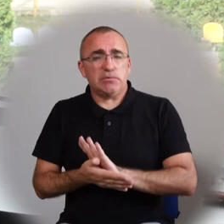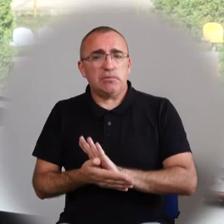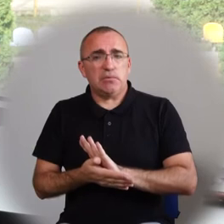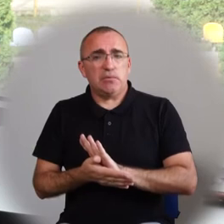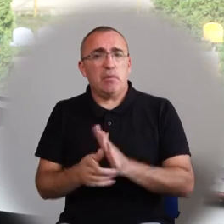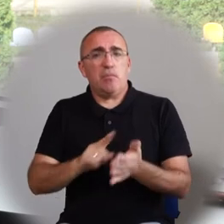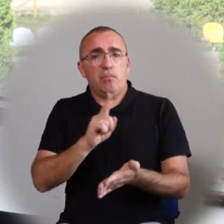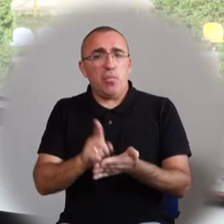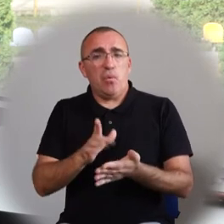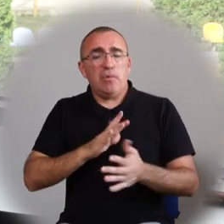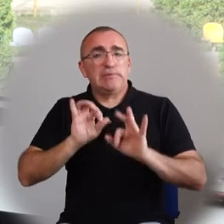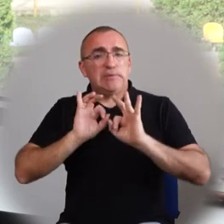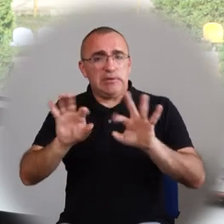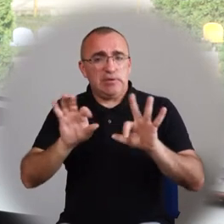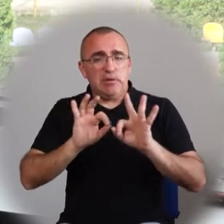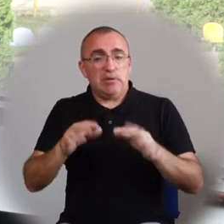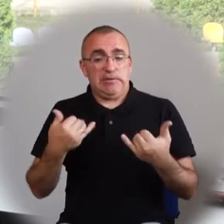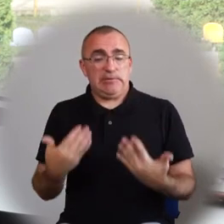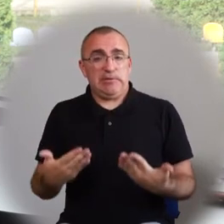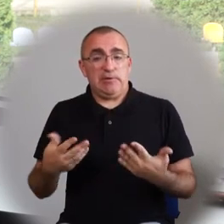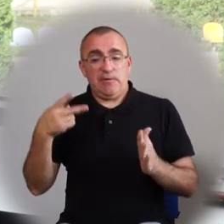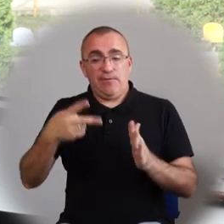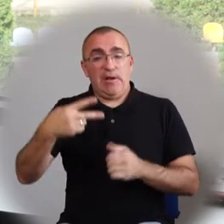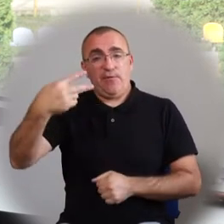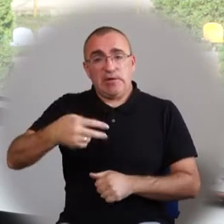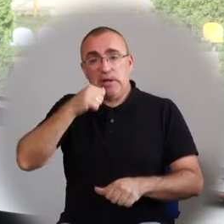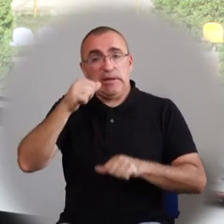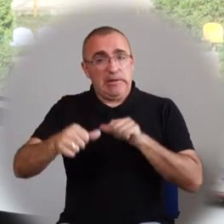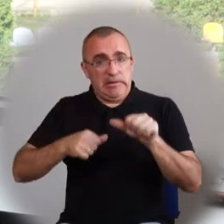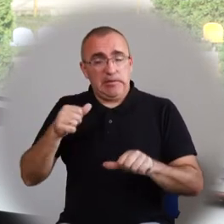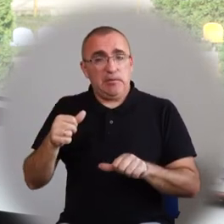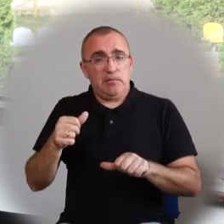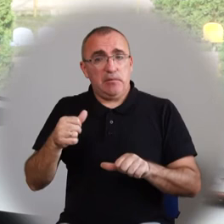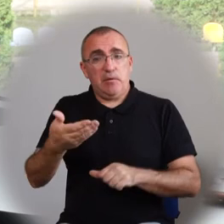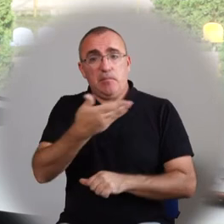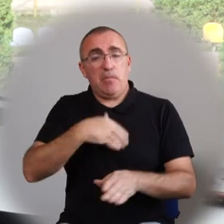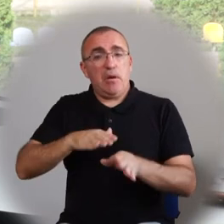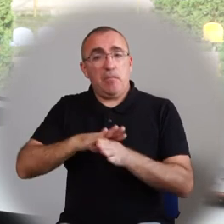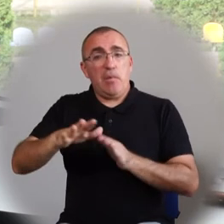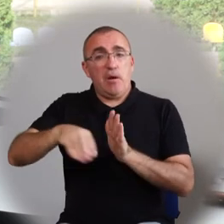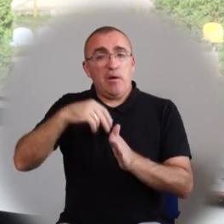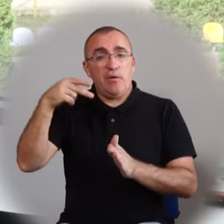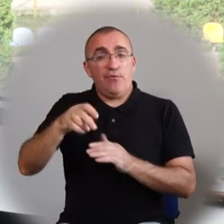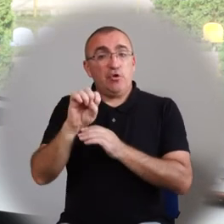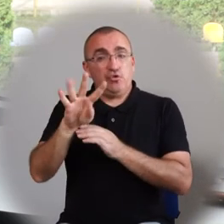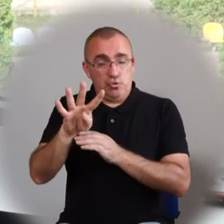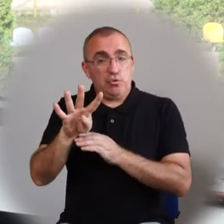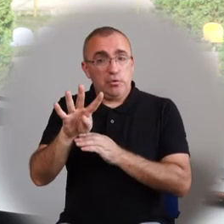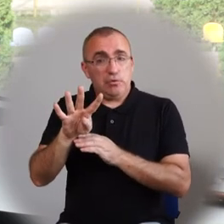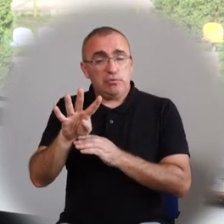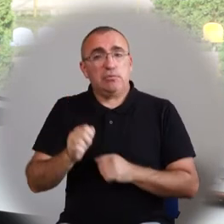нинішньої ситуації, то повинен зазначити, зараз 2020 рік. Ми провели